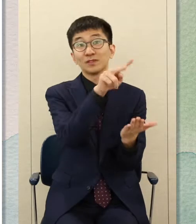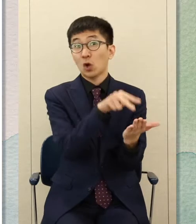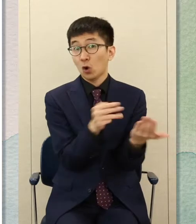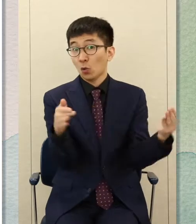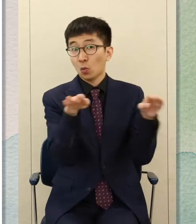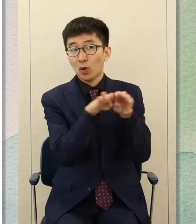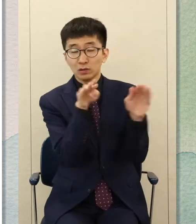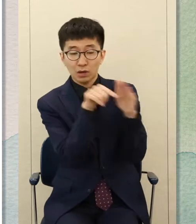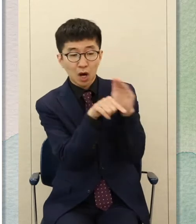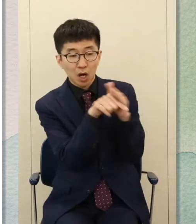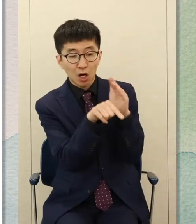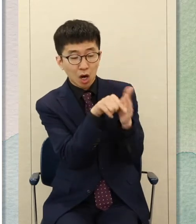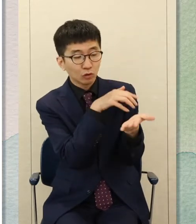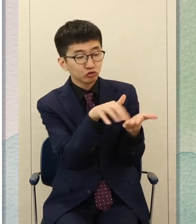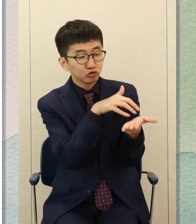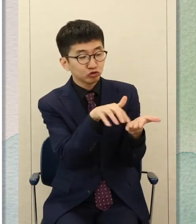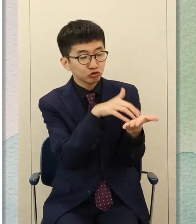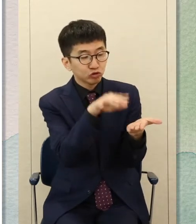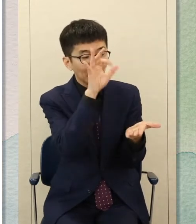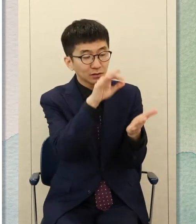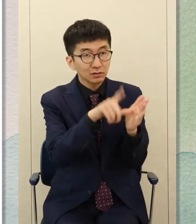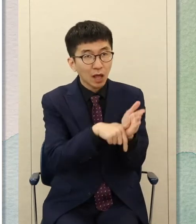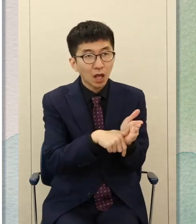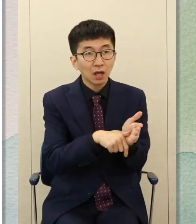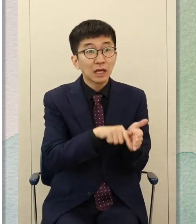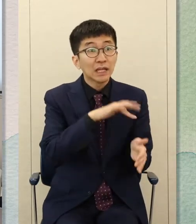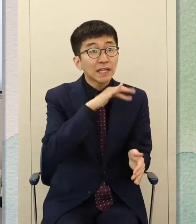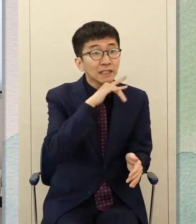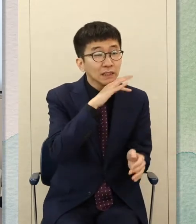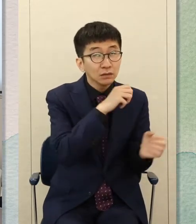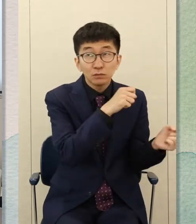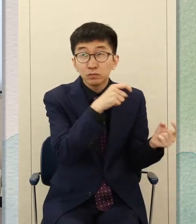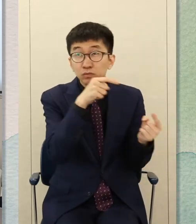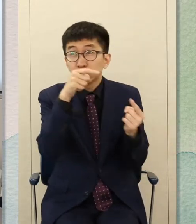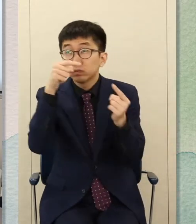보시면 연령이 높아질수록 이용률이 계속